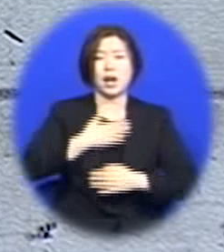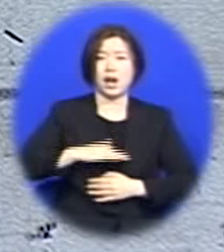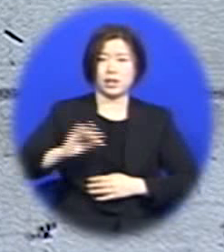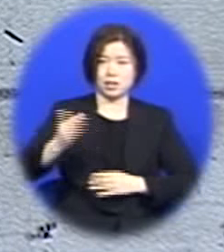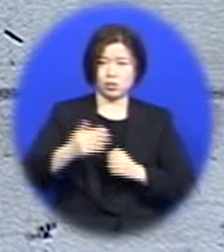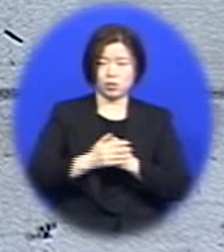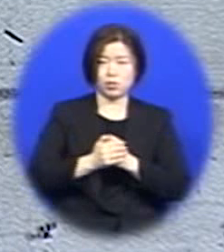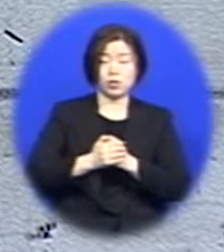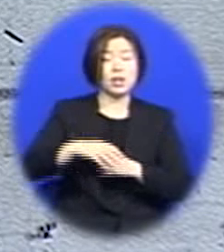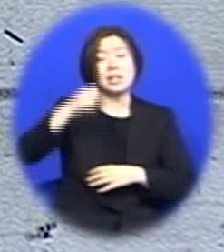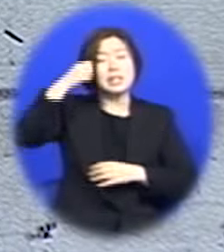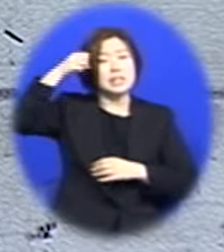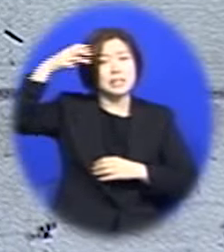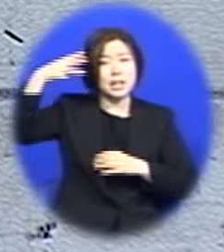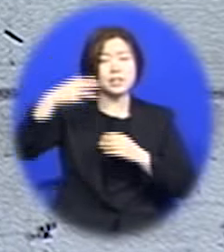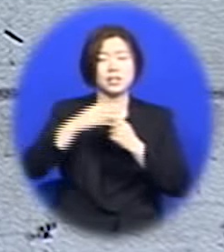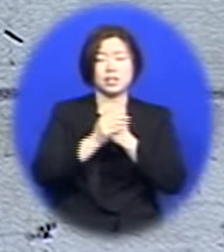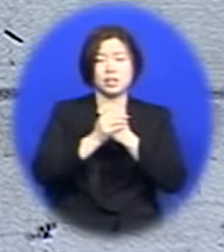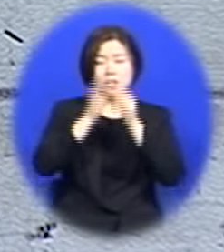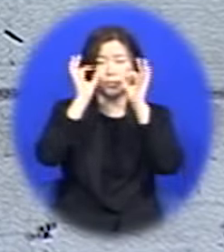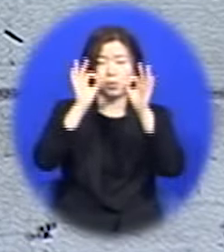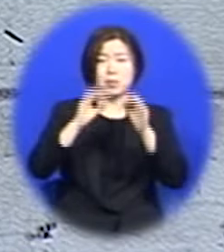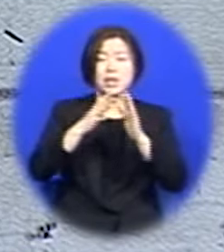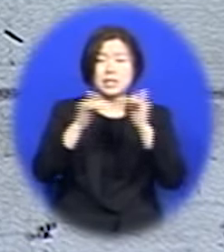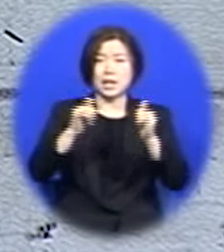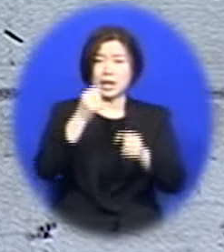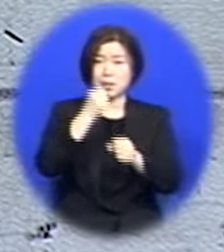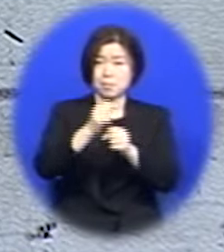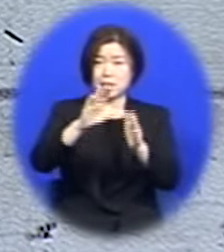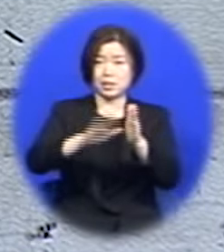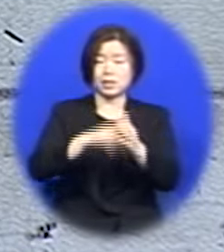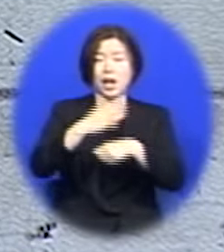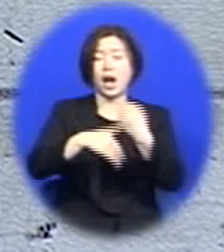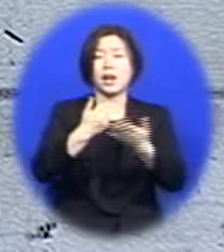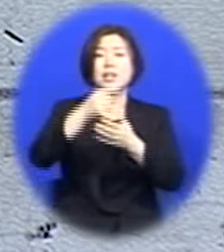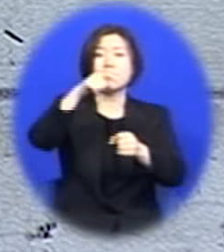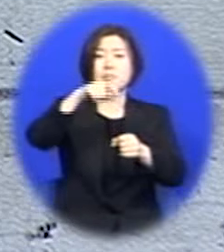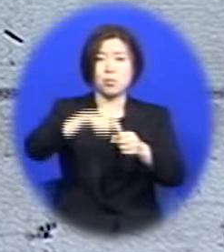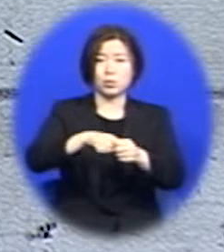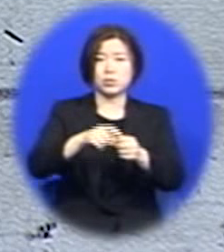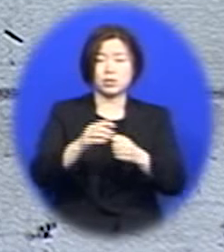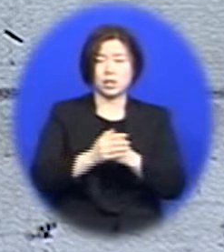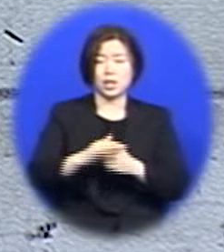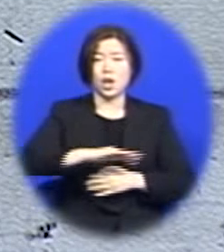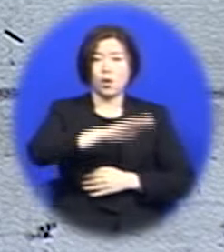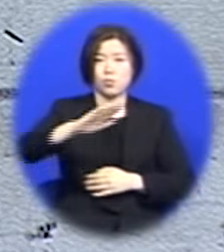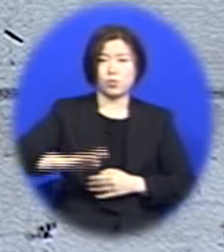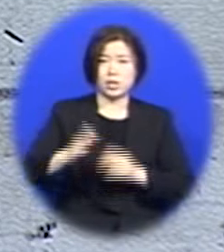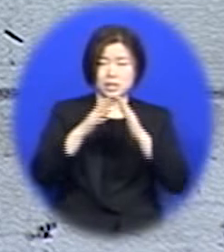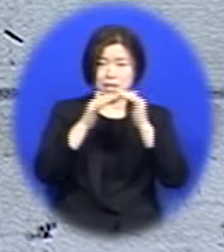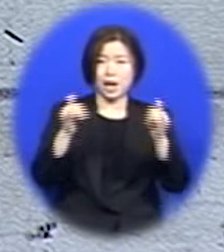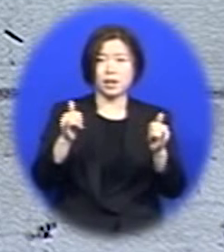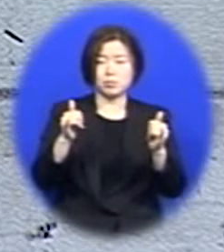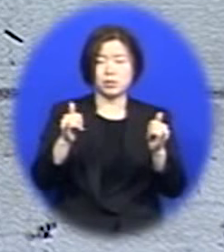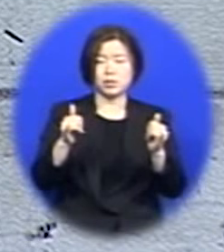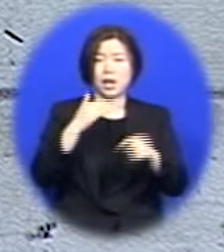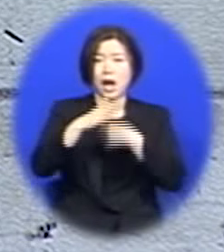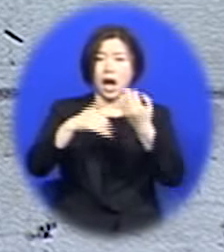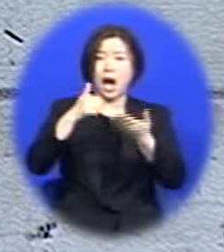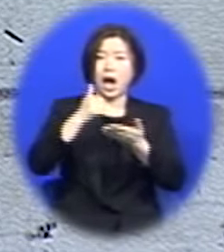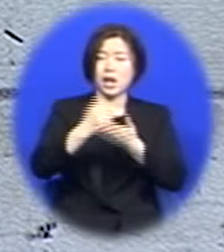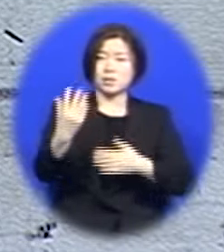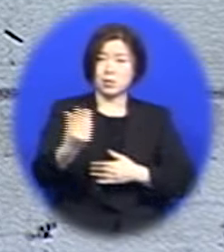창세기를 읽어보면 하나님이 인간을 창조하실 때 하나님의 목적이 우리를, 인간을